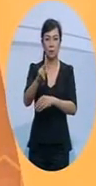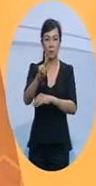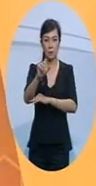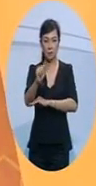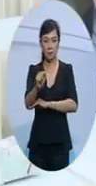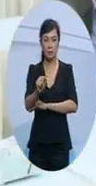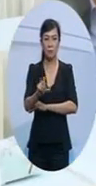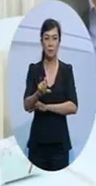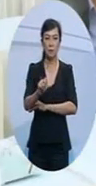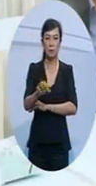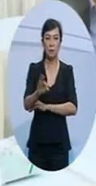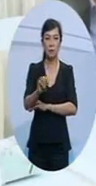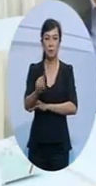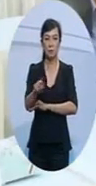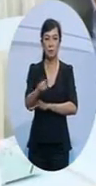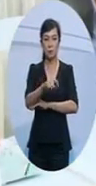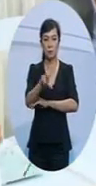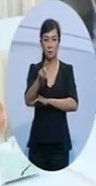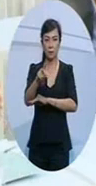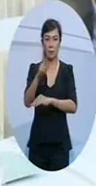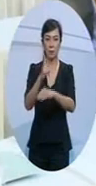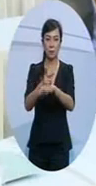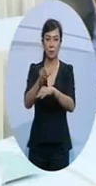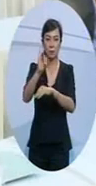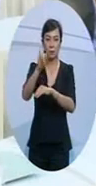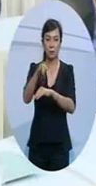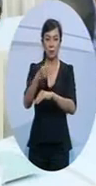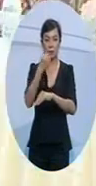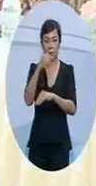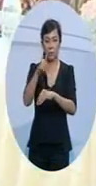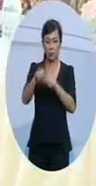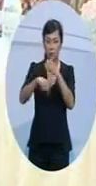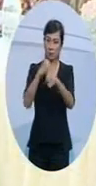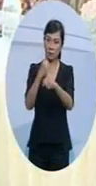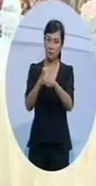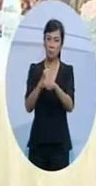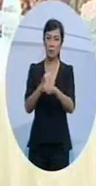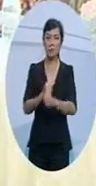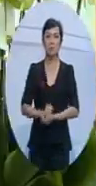hectare với công suất thiết kế 180.000 tấn thức ăn chăn nuôi một năm.